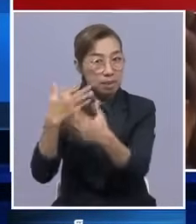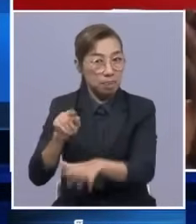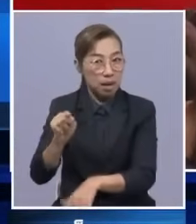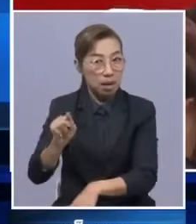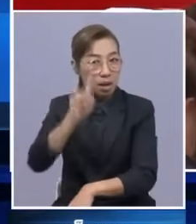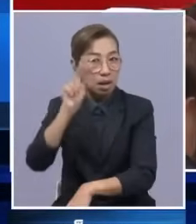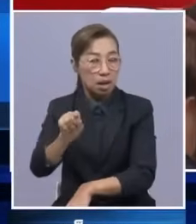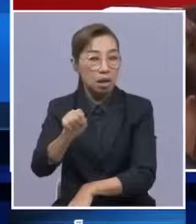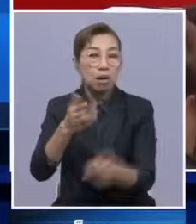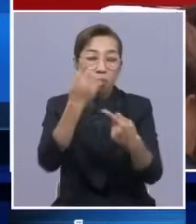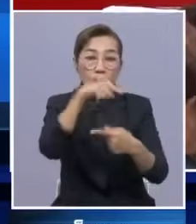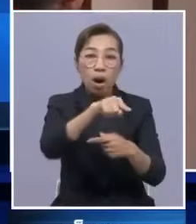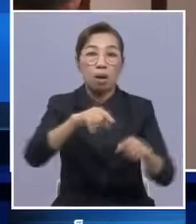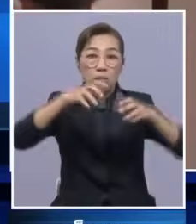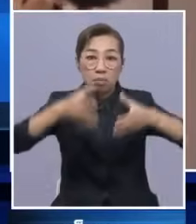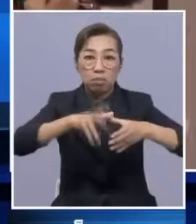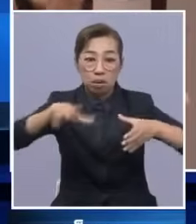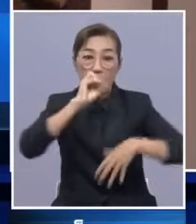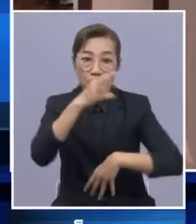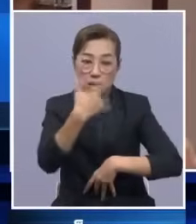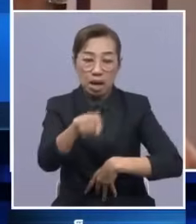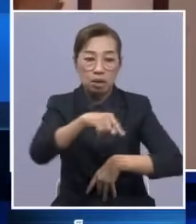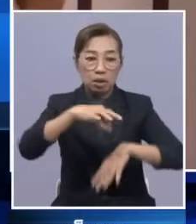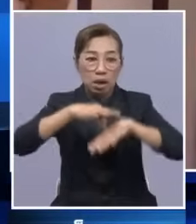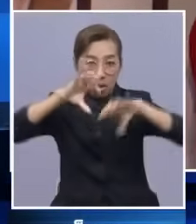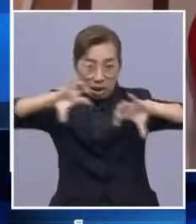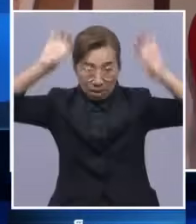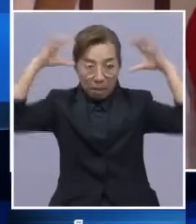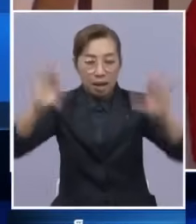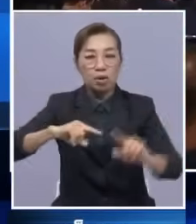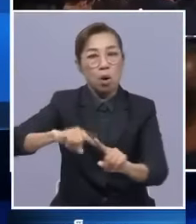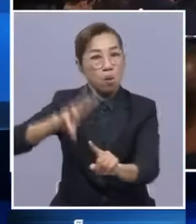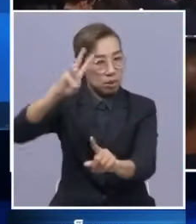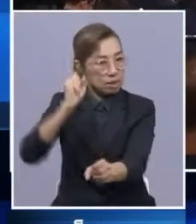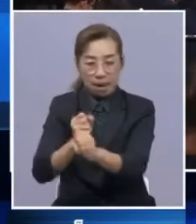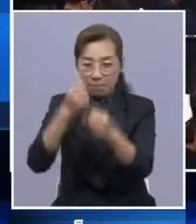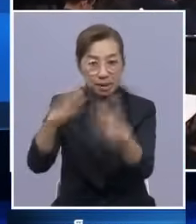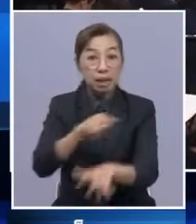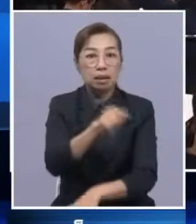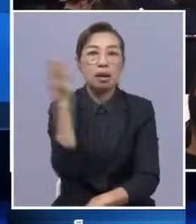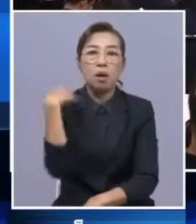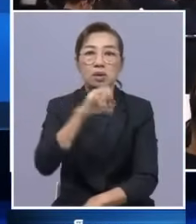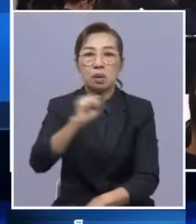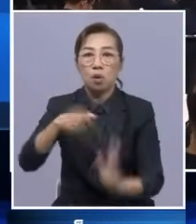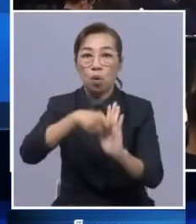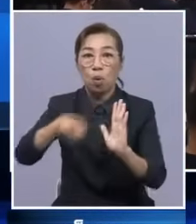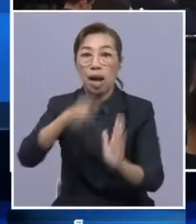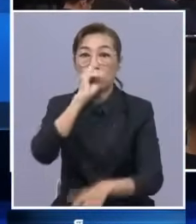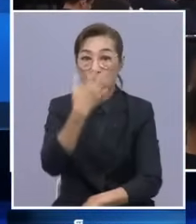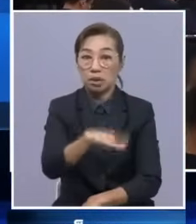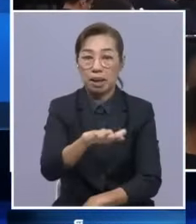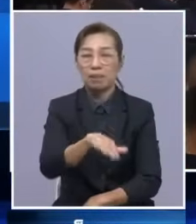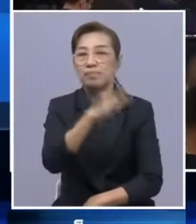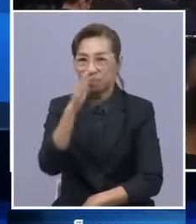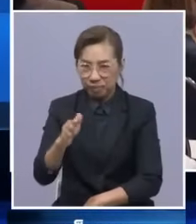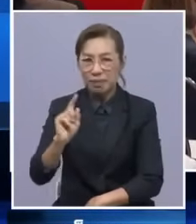เรียบร้อยก็คือถ้าได้เป็นรัฐบาล6เดือนคิดว่าจะเสร็จคุณโกศลปัทมะประกาศเอาไว้แล้วก่อนหน้านี้ก็ประกาศ